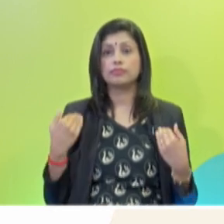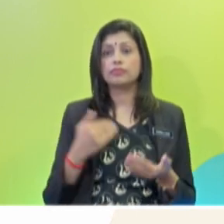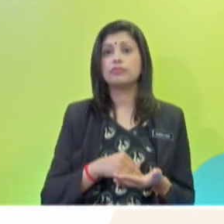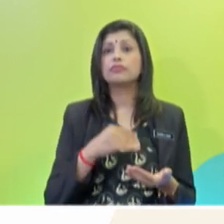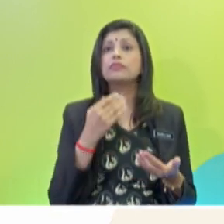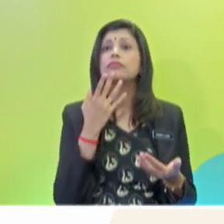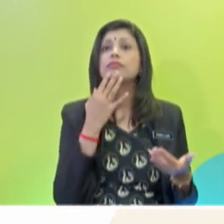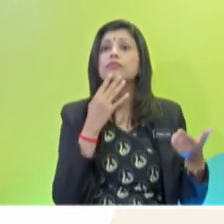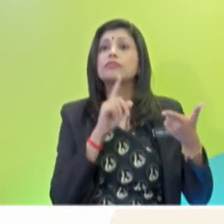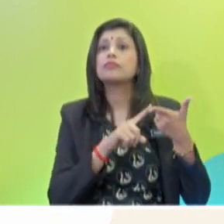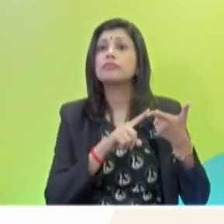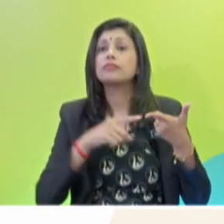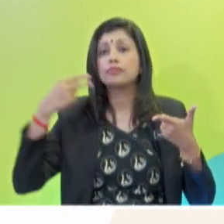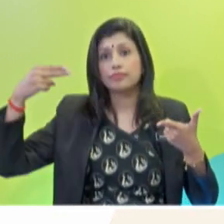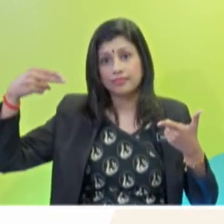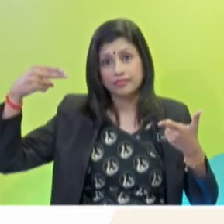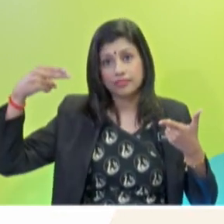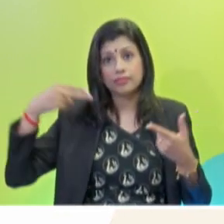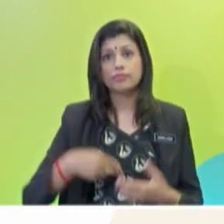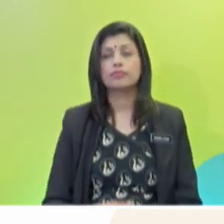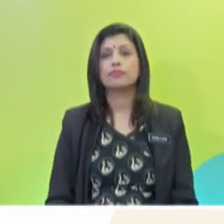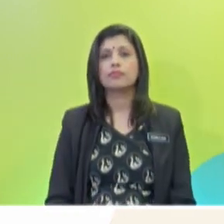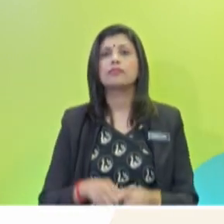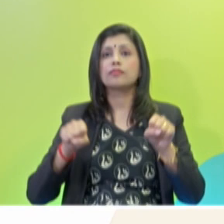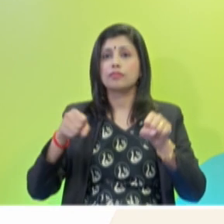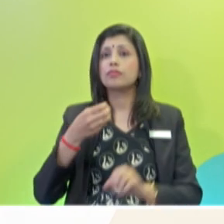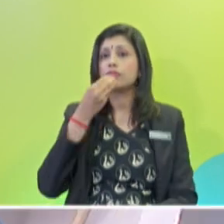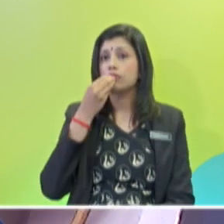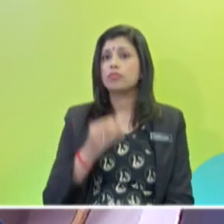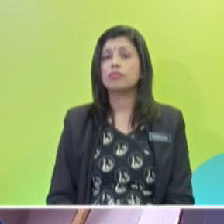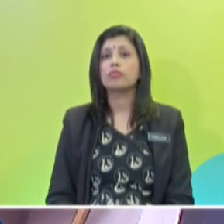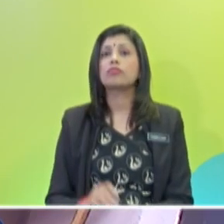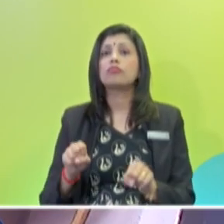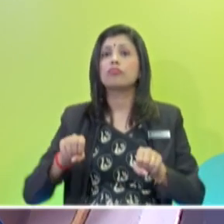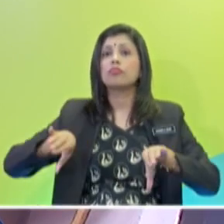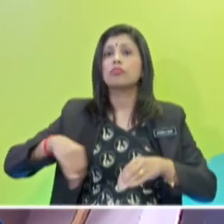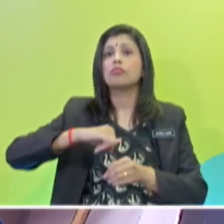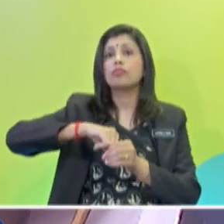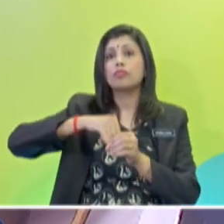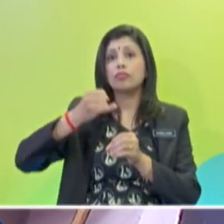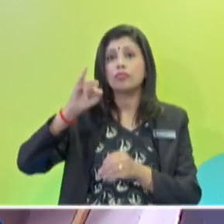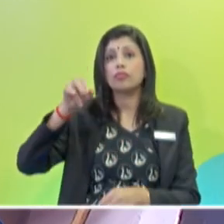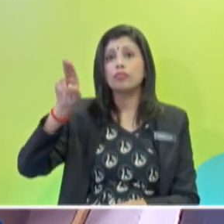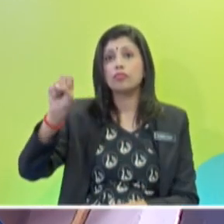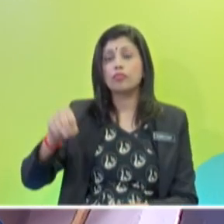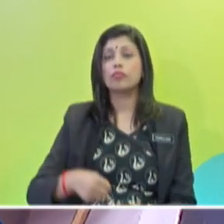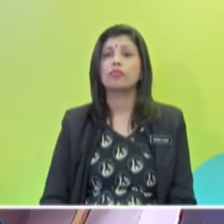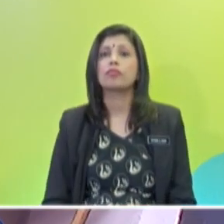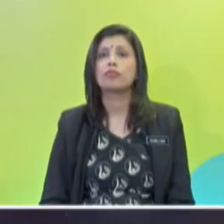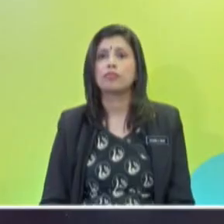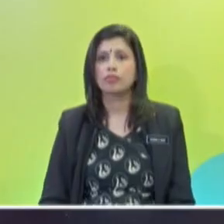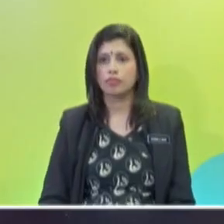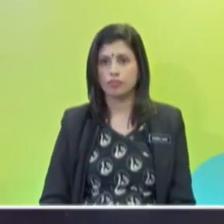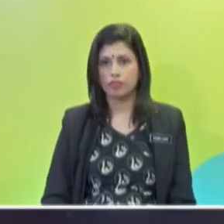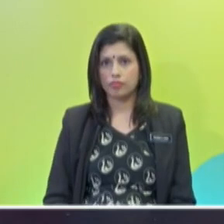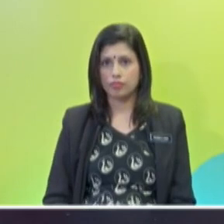berwarna? Hijau. Hijau. Dia boleh makan ataupun kita boleh buat jus? Apple. Rasanya manis. Ada yang